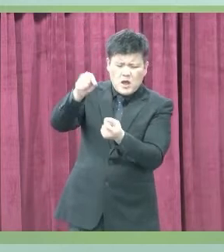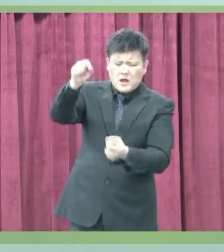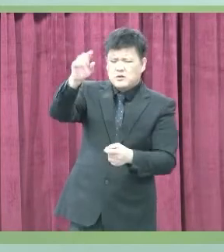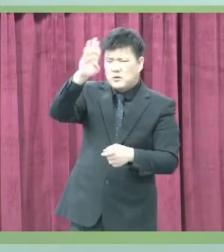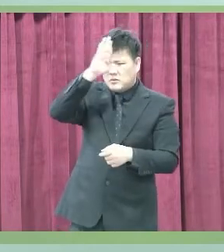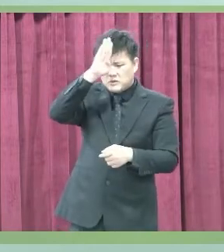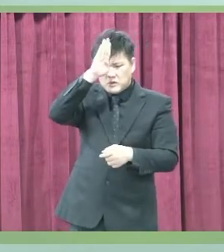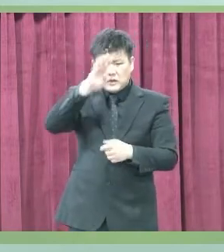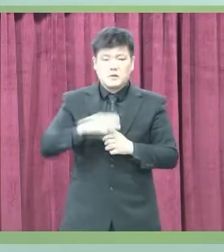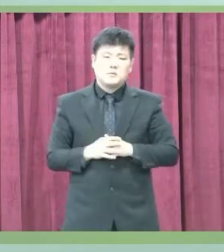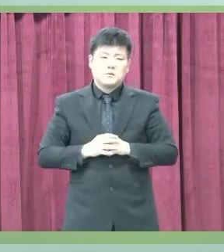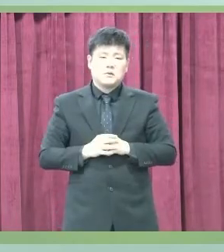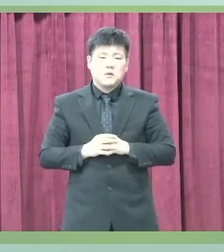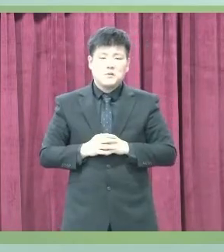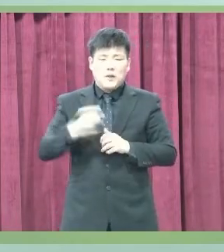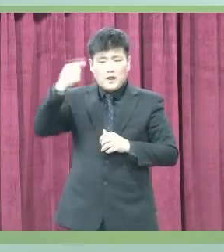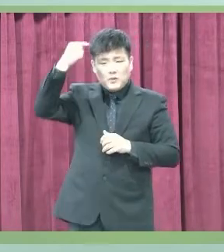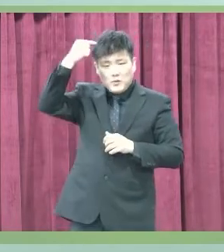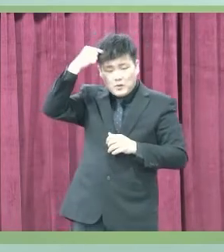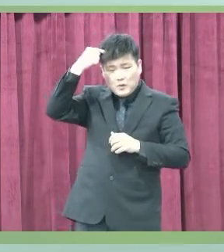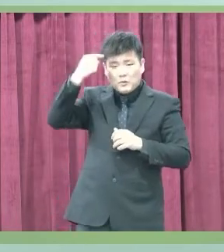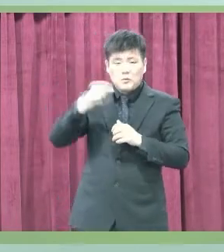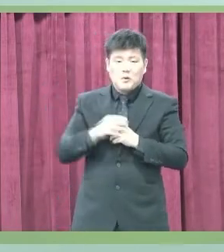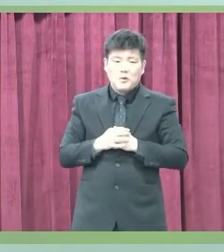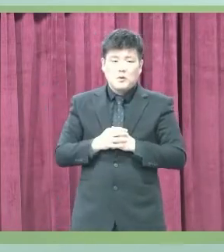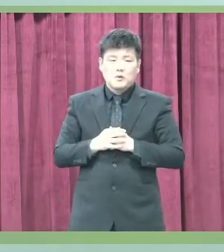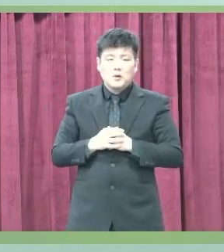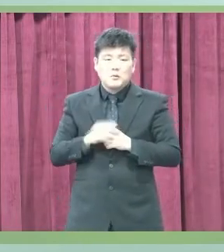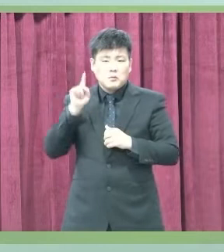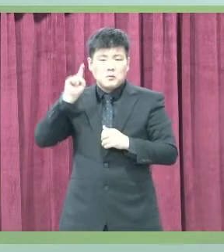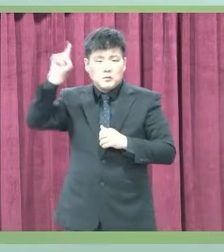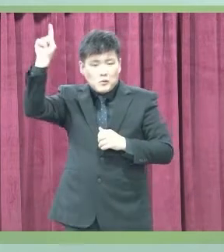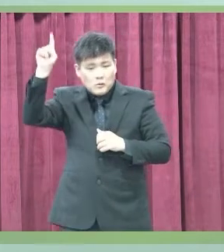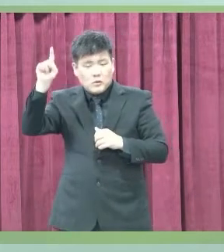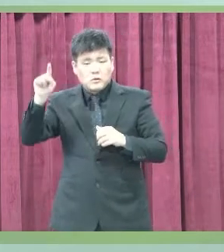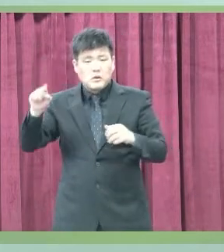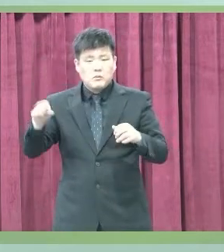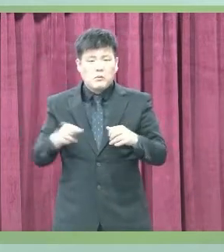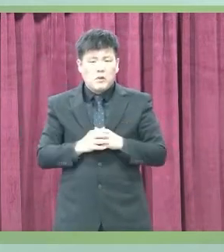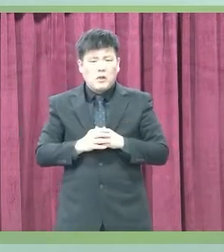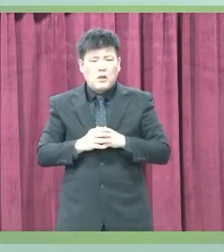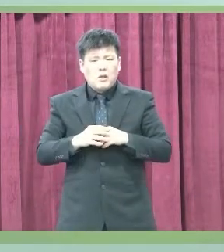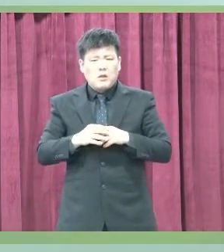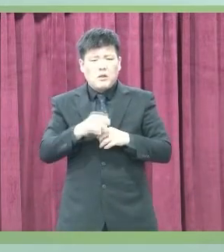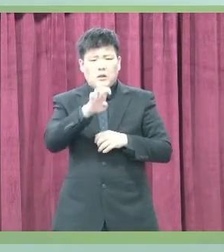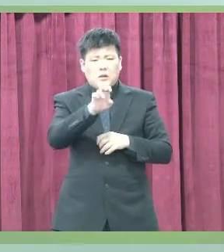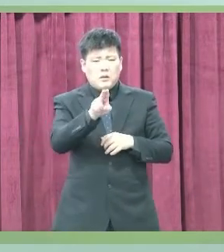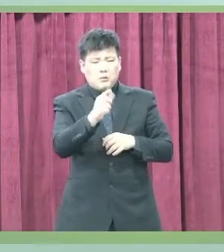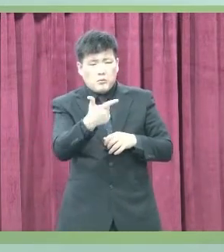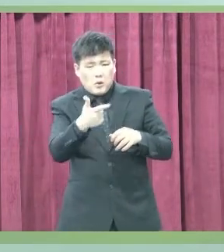있고요. 그다음에 뇌병변 같은 경우 뇌경색증, 그다음에 고혈압이라든가 편마비 이제 역시 이제 이